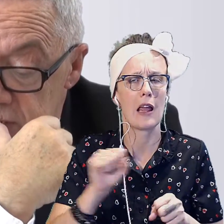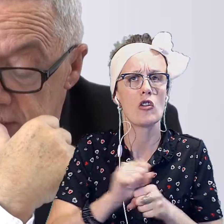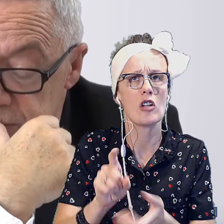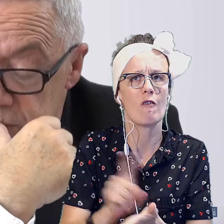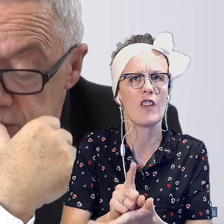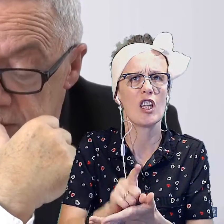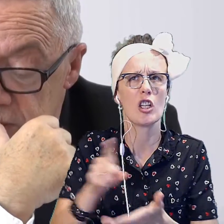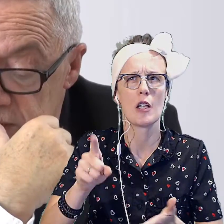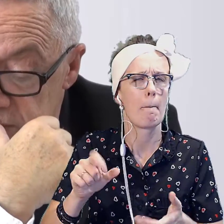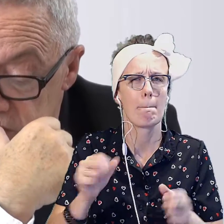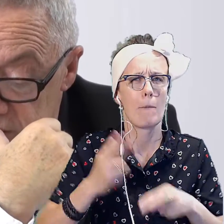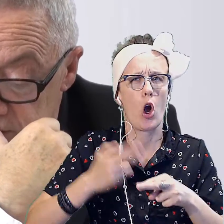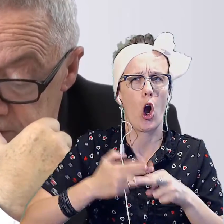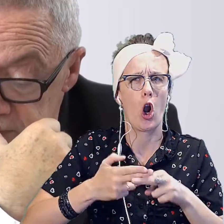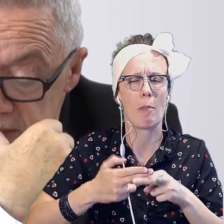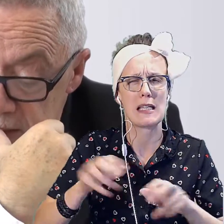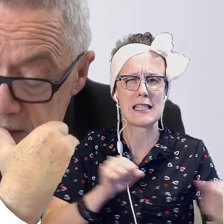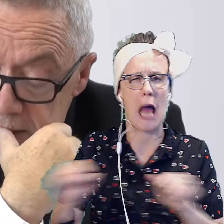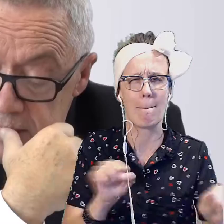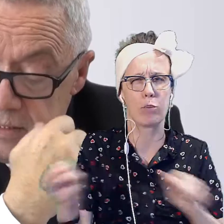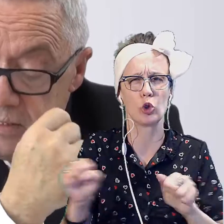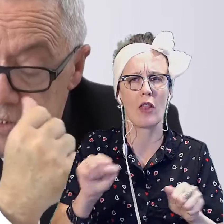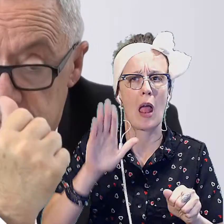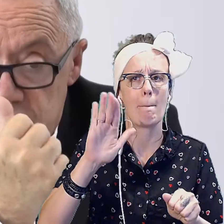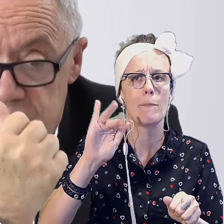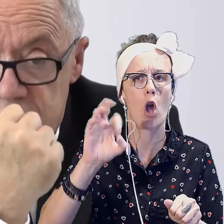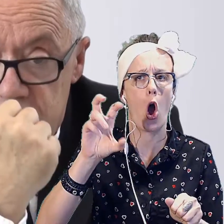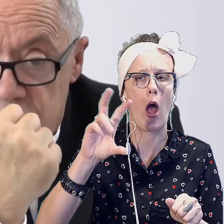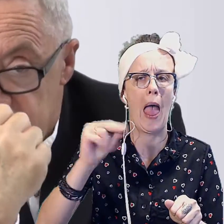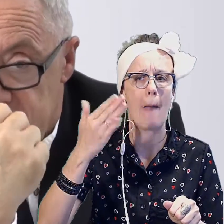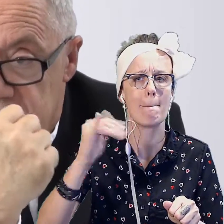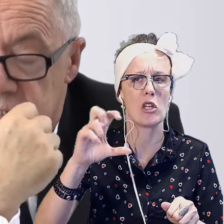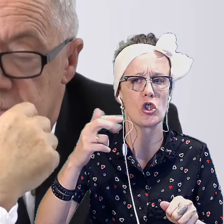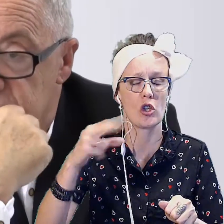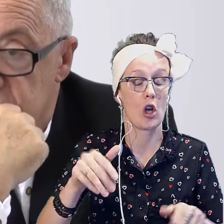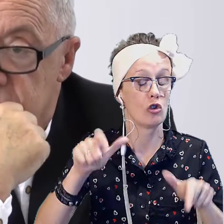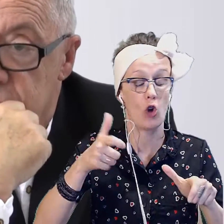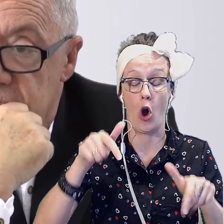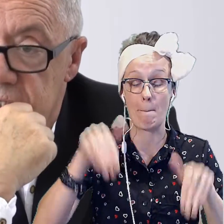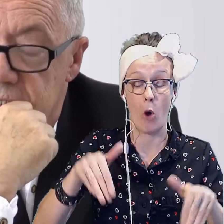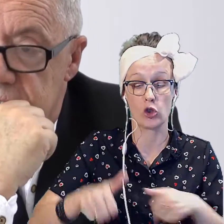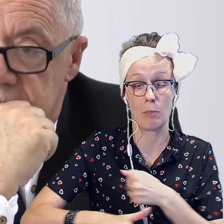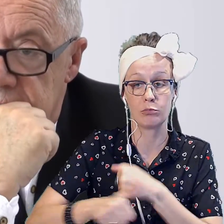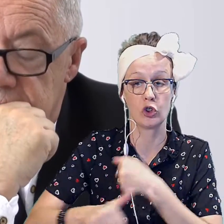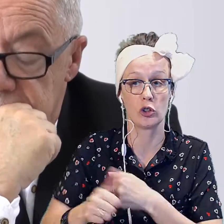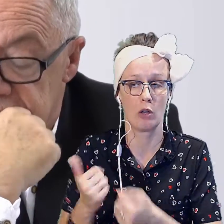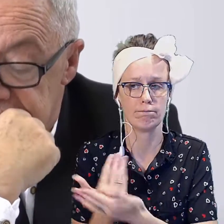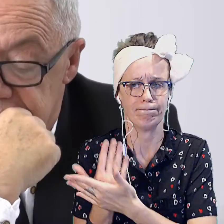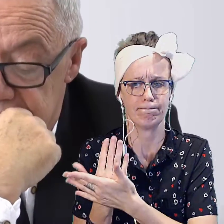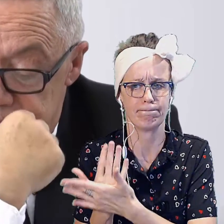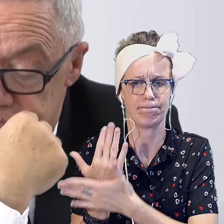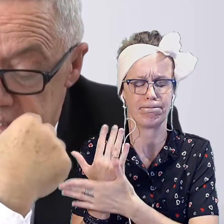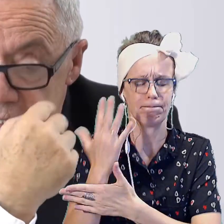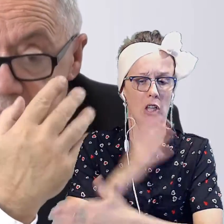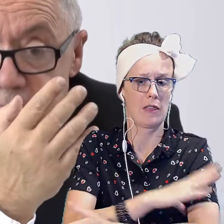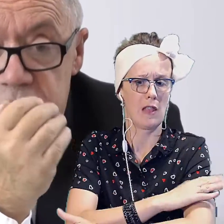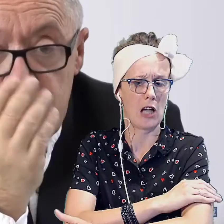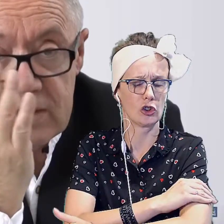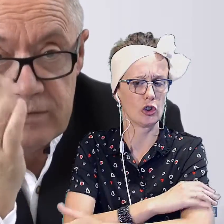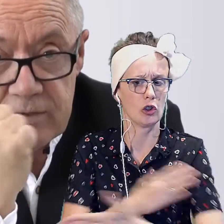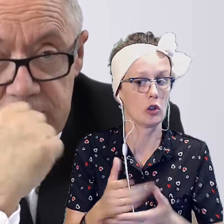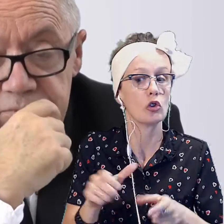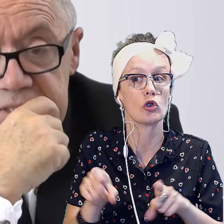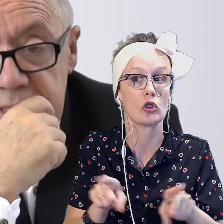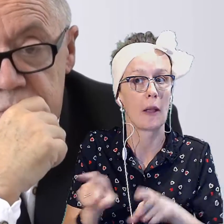zaburzeń na poziomie biochemicznym co może przyczyniać się do wzrostu ciśnienia to znaczy